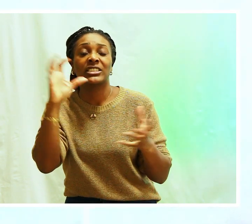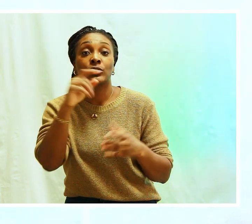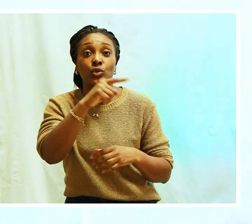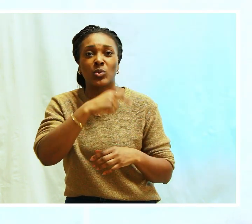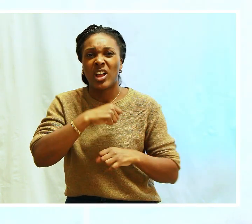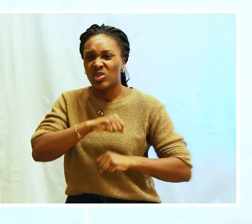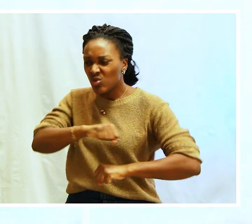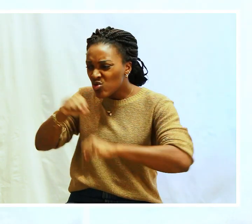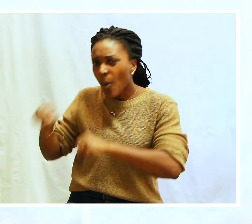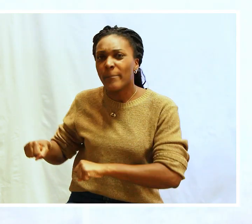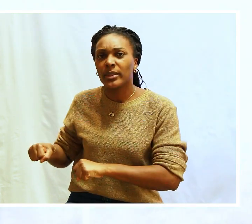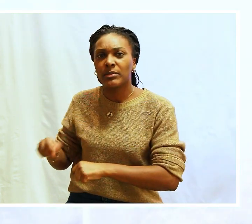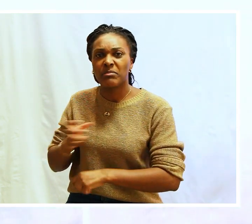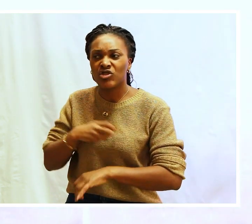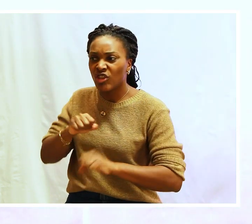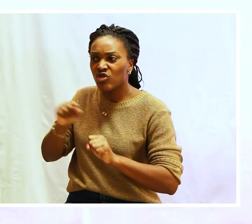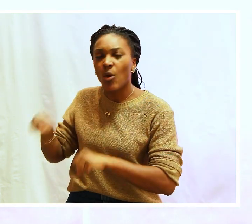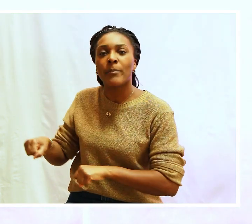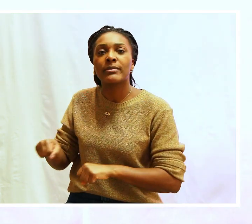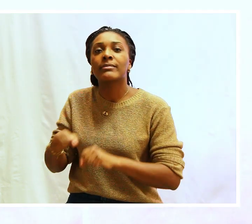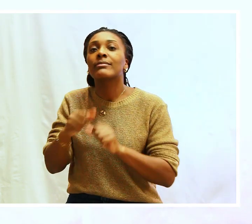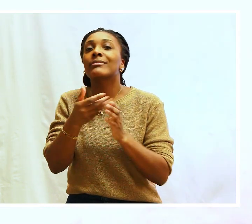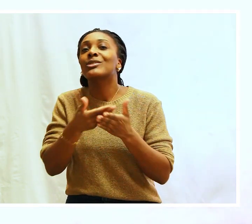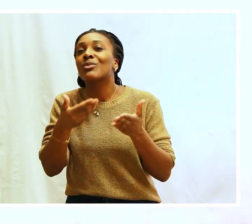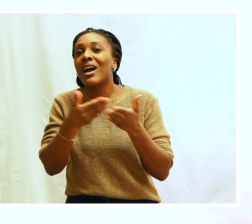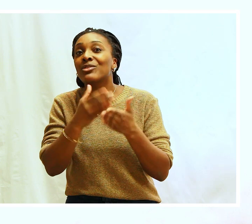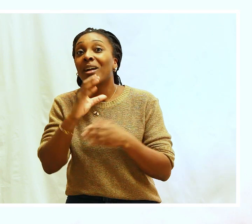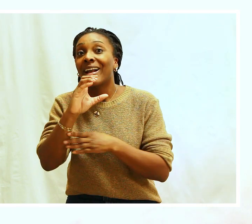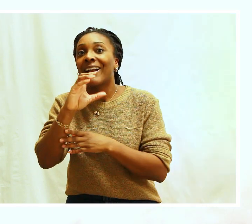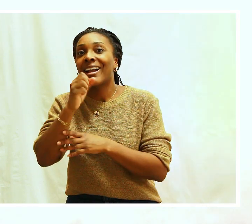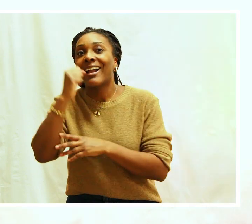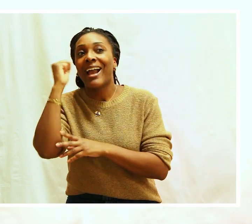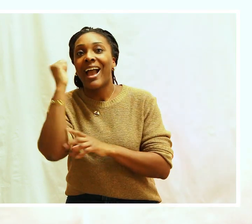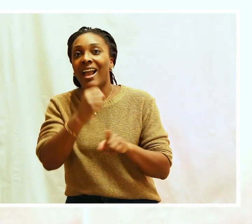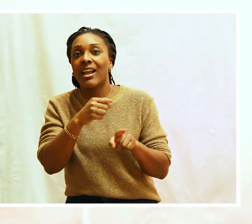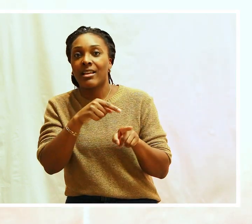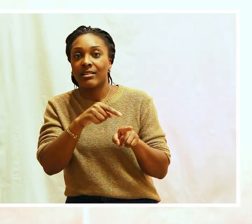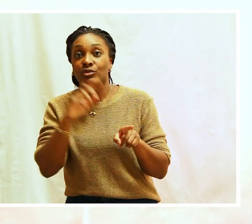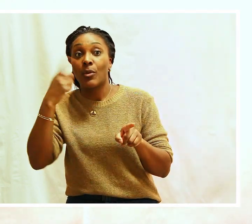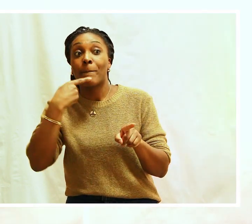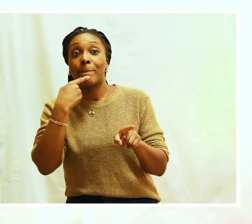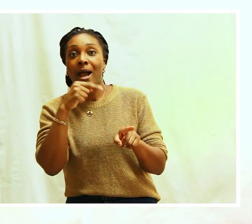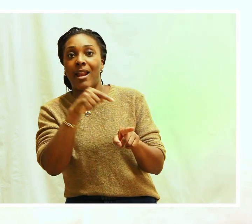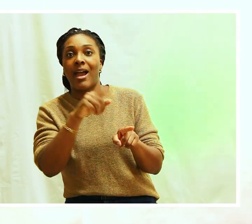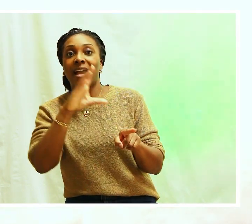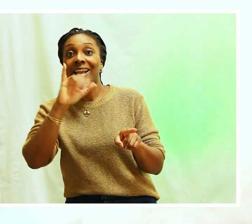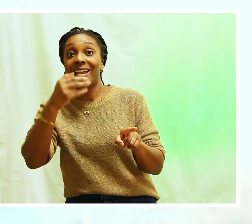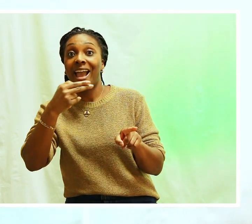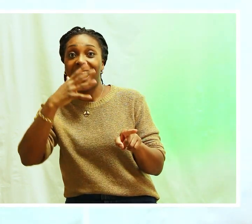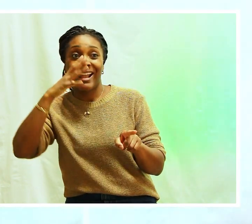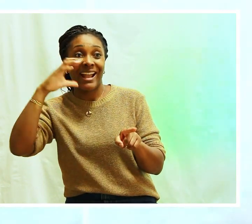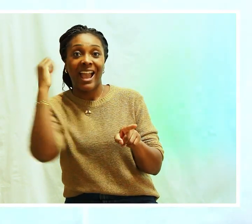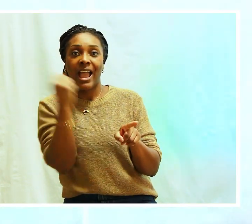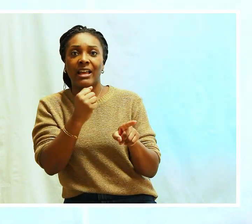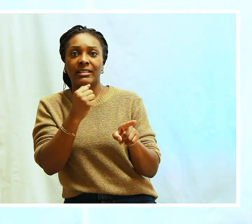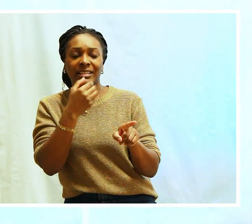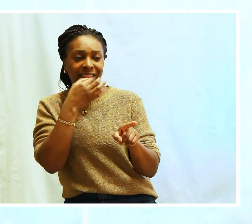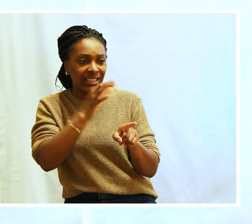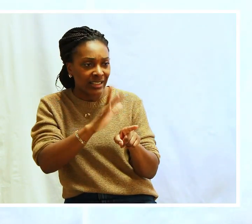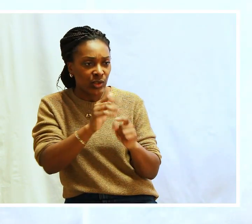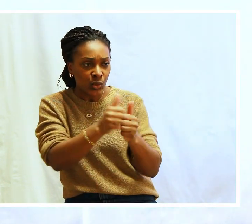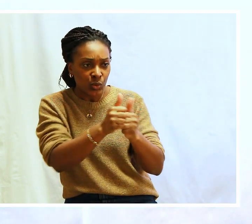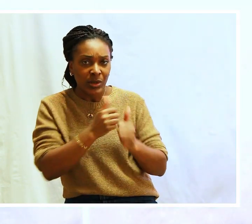toi, domine sur lui. » Donc Dieu te dit, je te donne ma capacité, par mon esprit, en t'appuyant sur ma